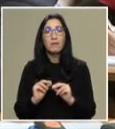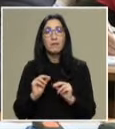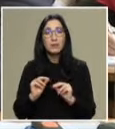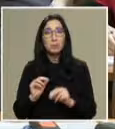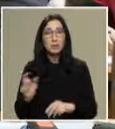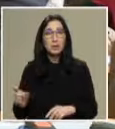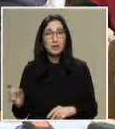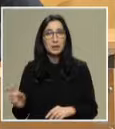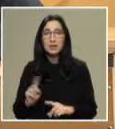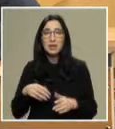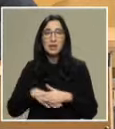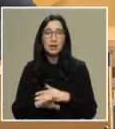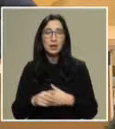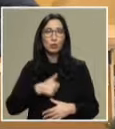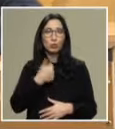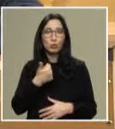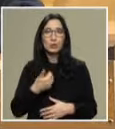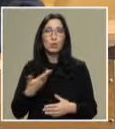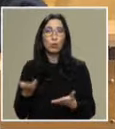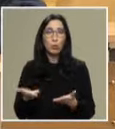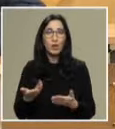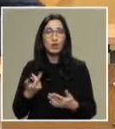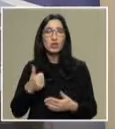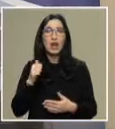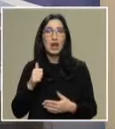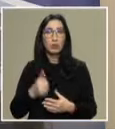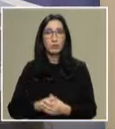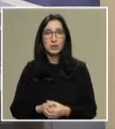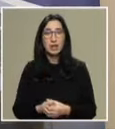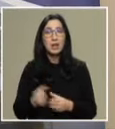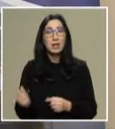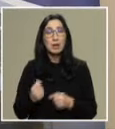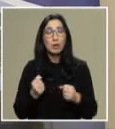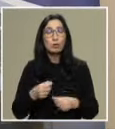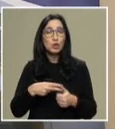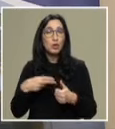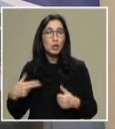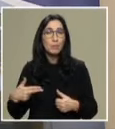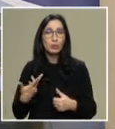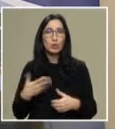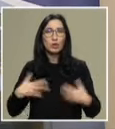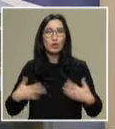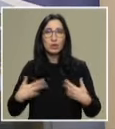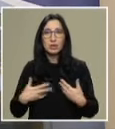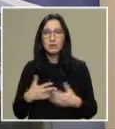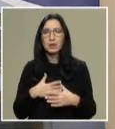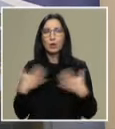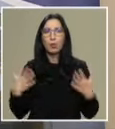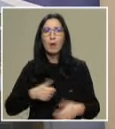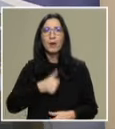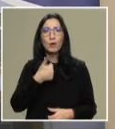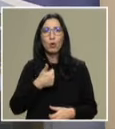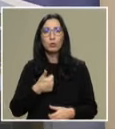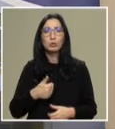не крият гордостта си от това, че са алековци. Да носиш името на щастливеца е голяма гордост